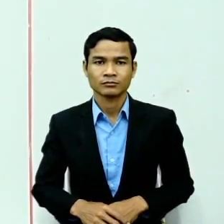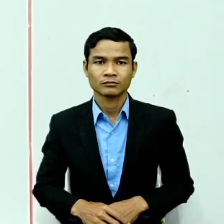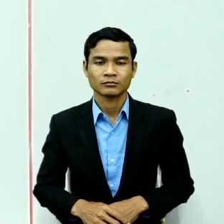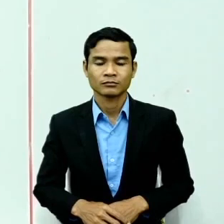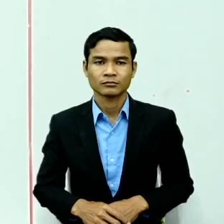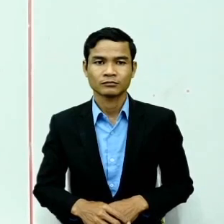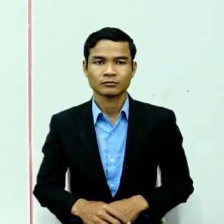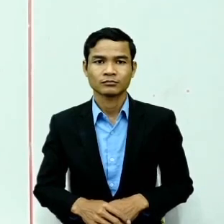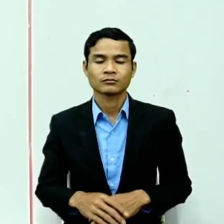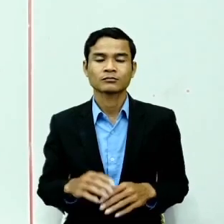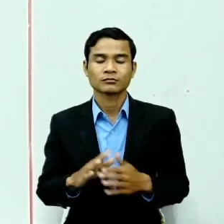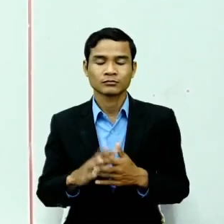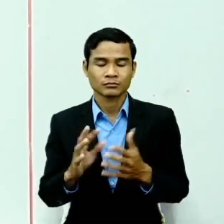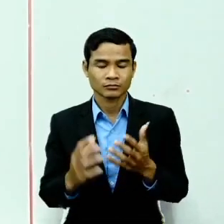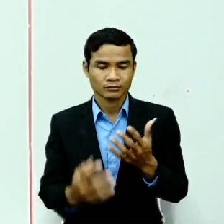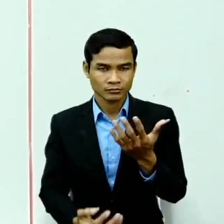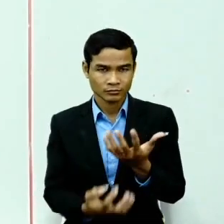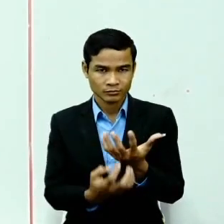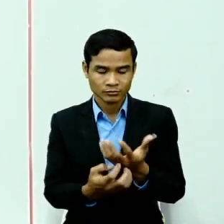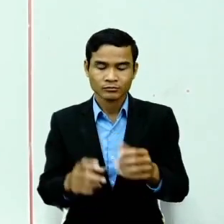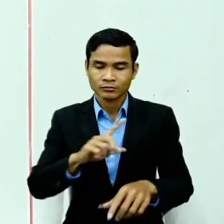rôm ngọt